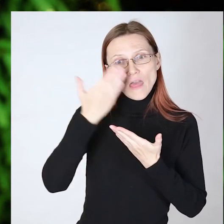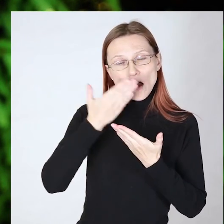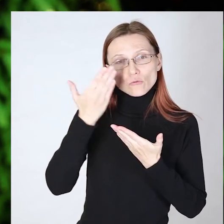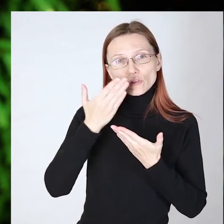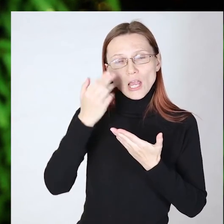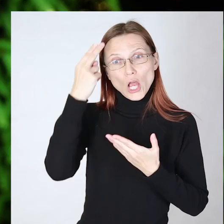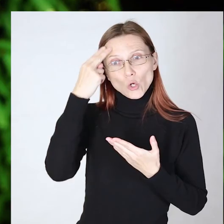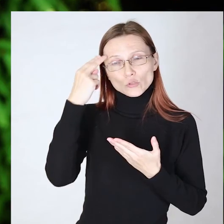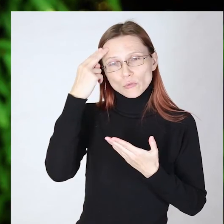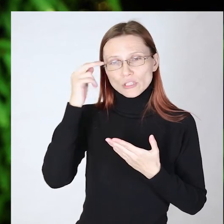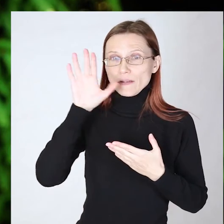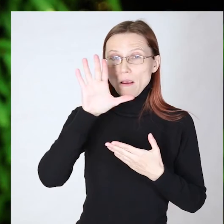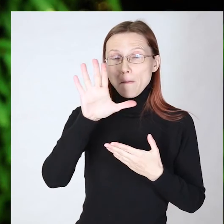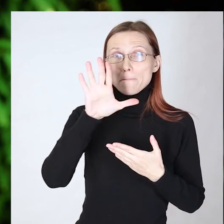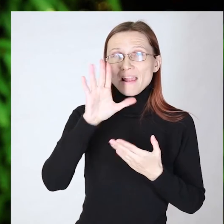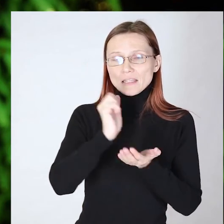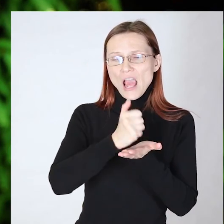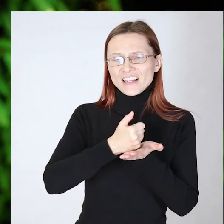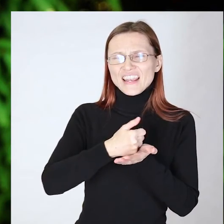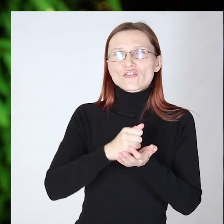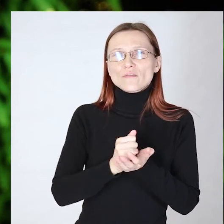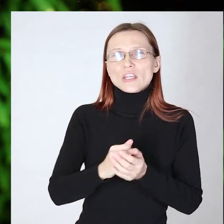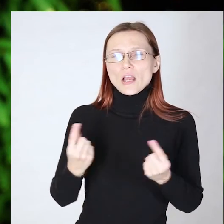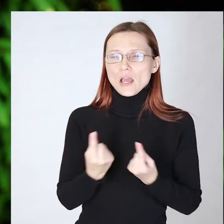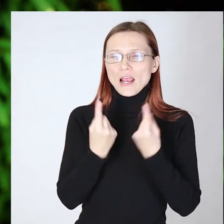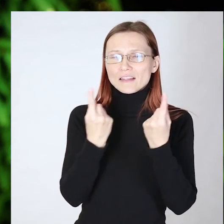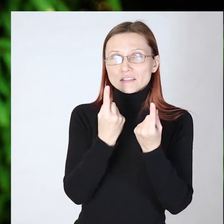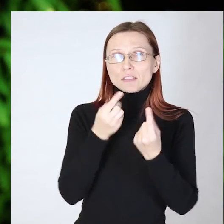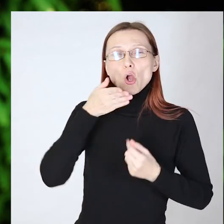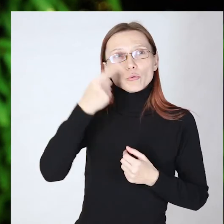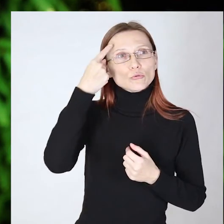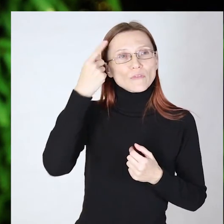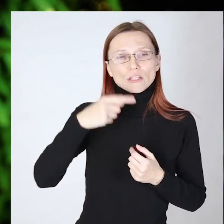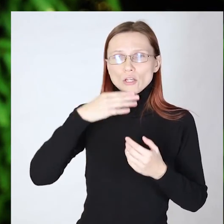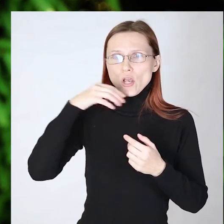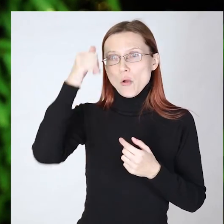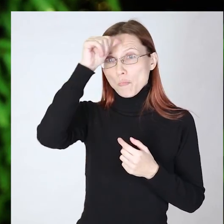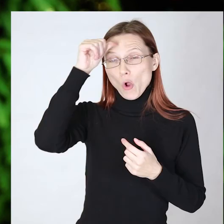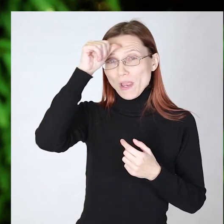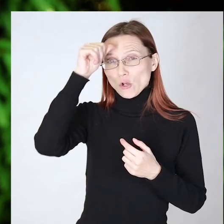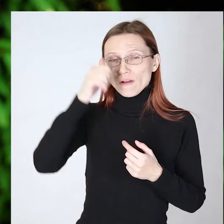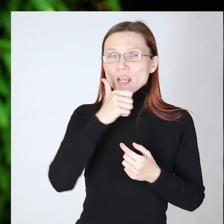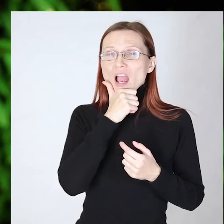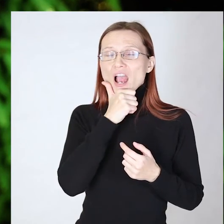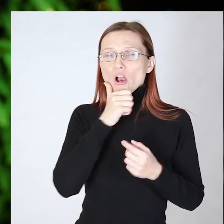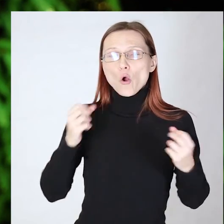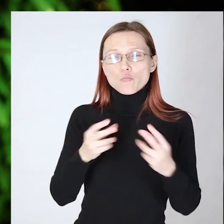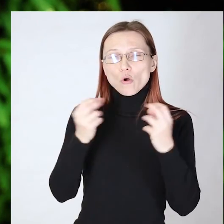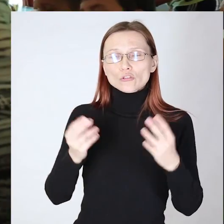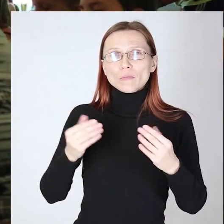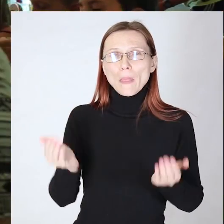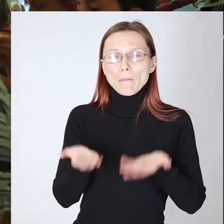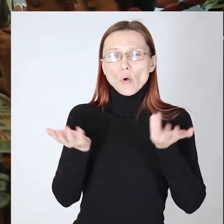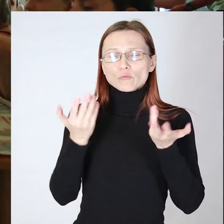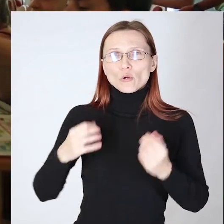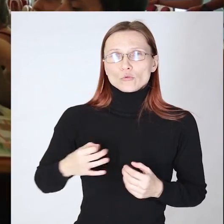rozpoznať 5 liečivých rastlín a budú vedieť pomenovať, ako pôsobia na podporu zdravia.